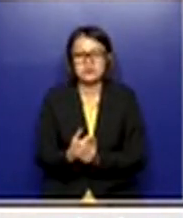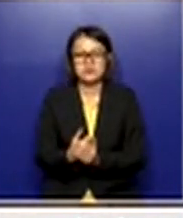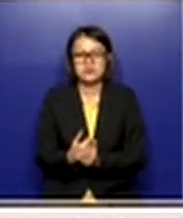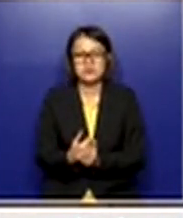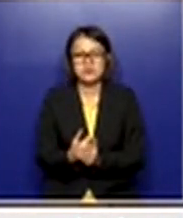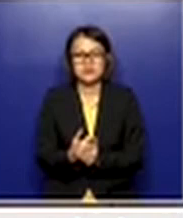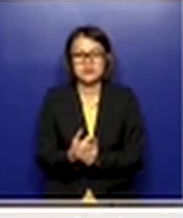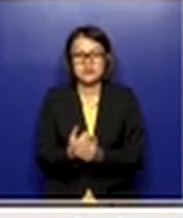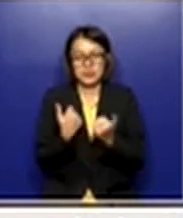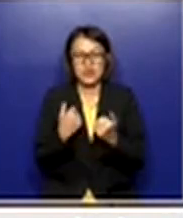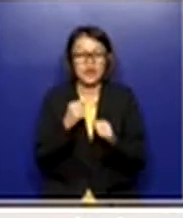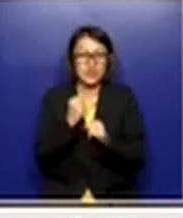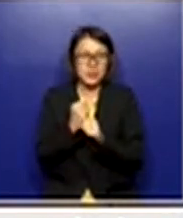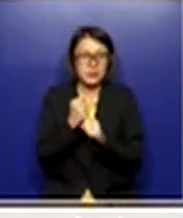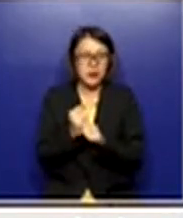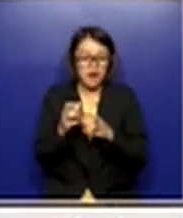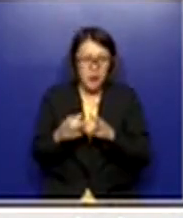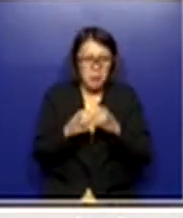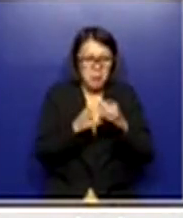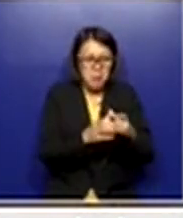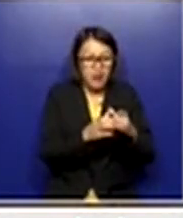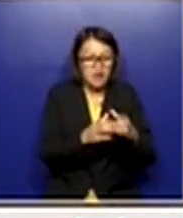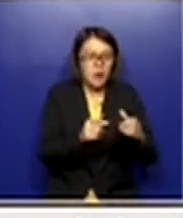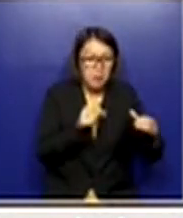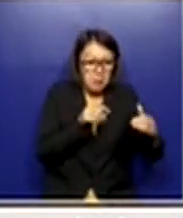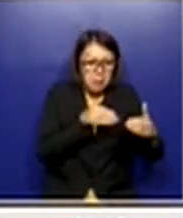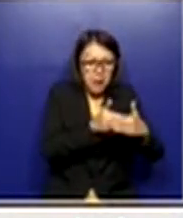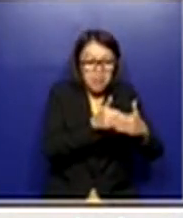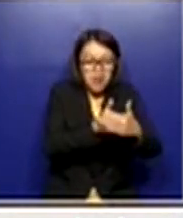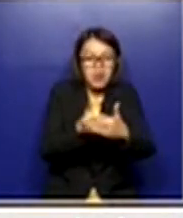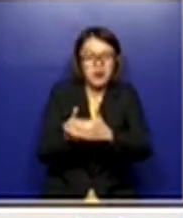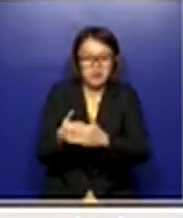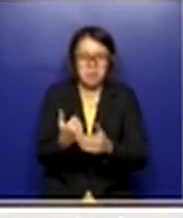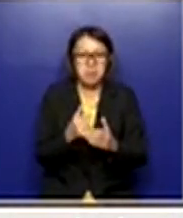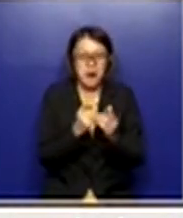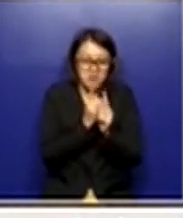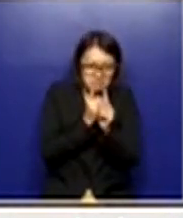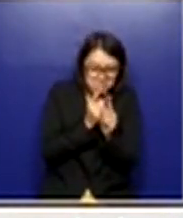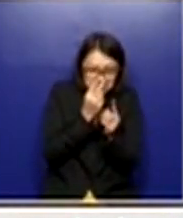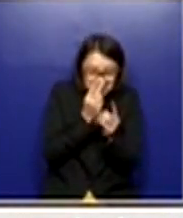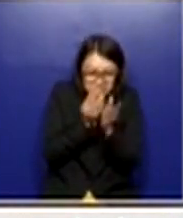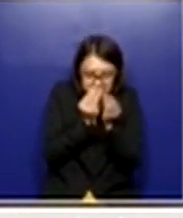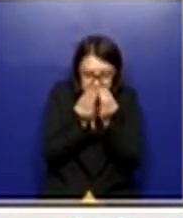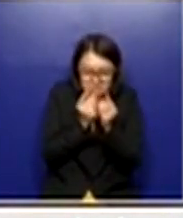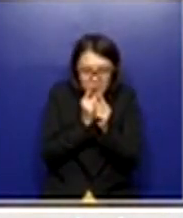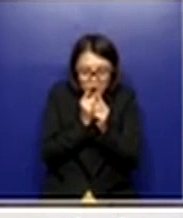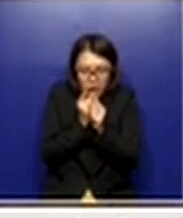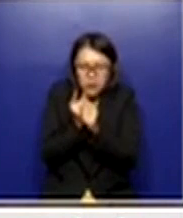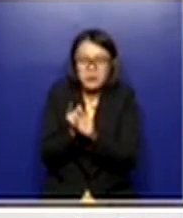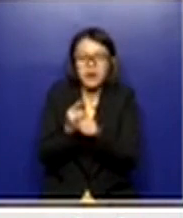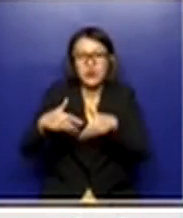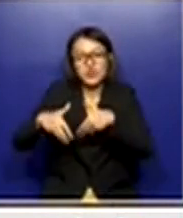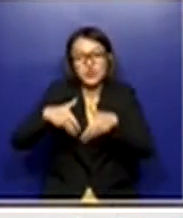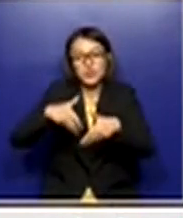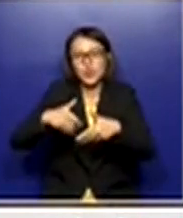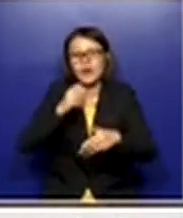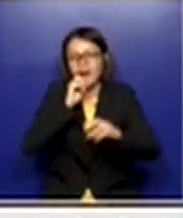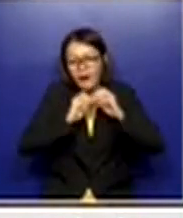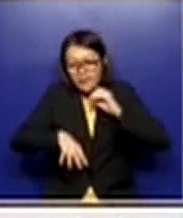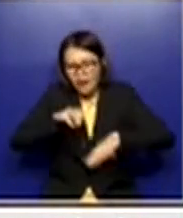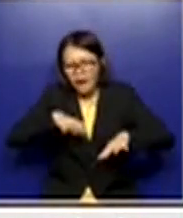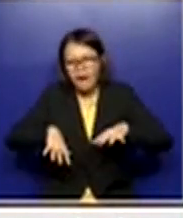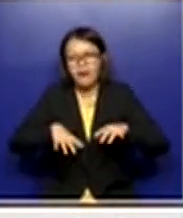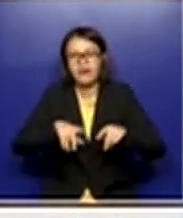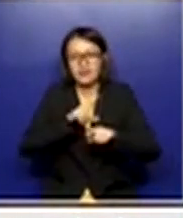าการทำงานแบบที่ไปให้จนถึง impact นั้นเราค่อนข้างเกาะติดมากมายนะคะประเด็นเรื่องชุมชนปลอดขยะในหลายๆพื้น